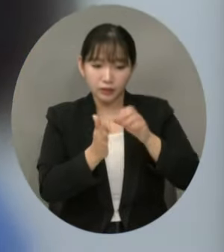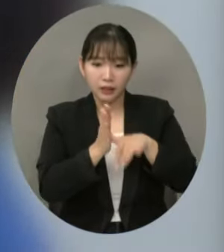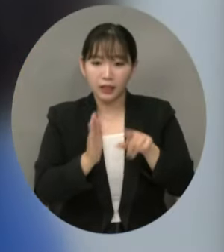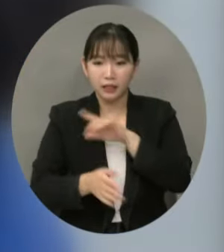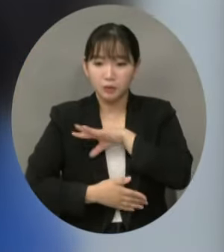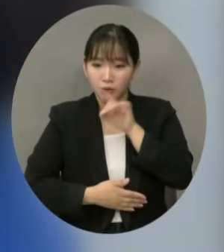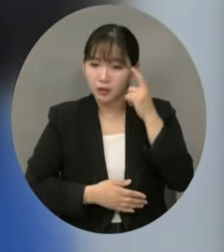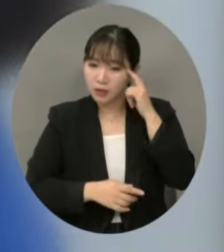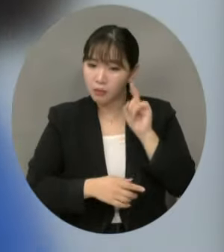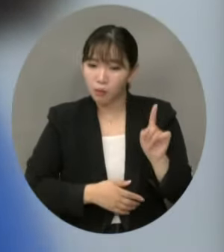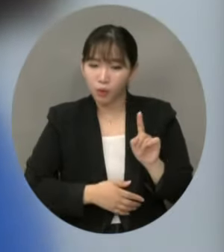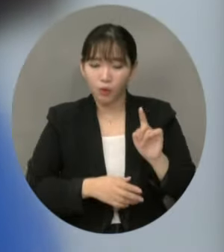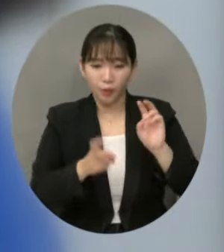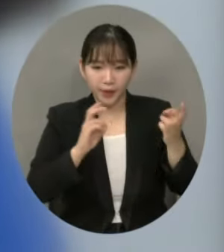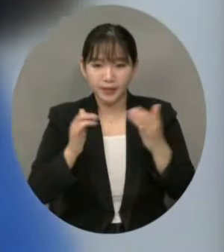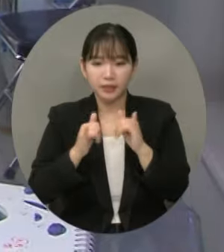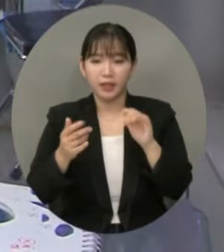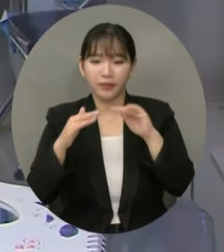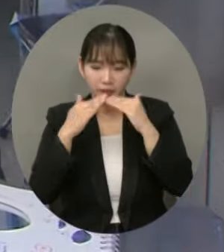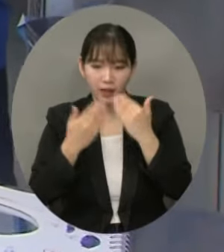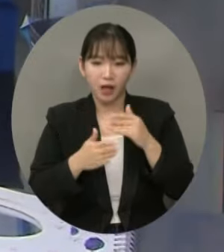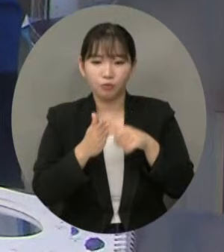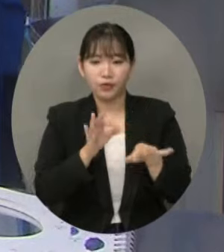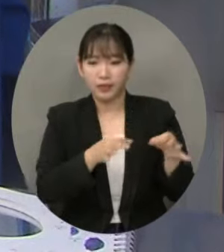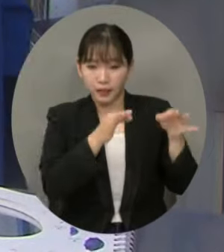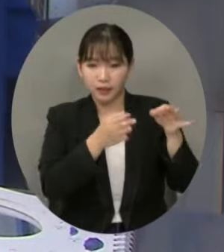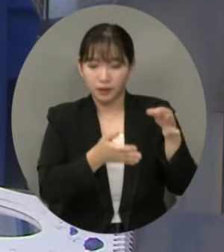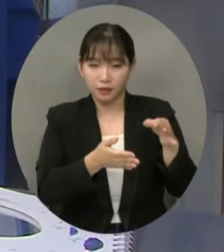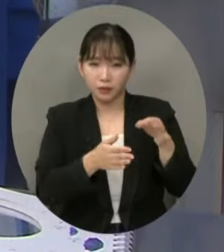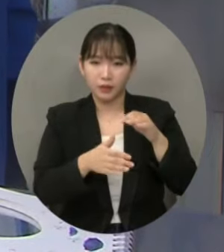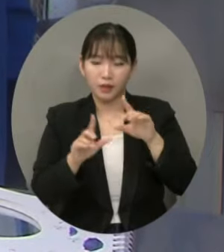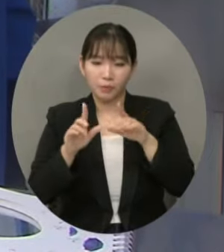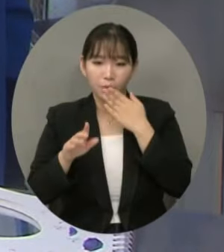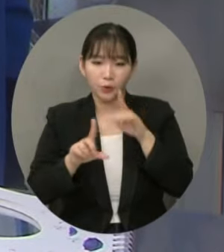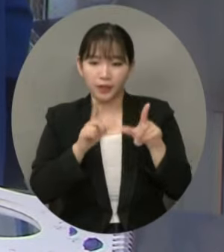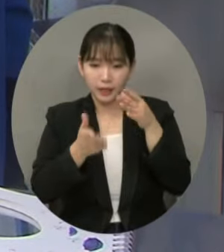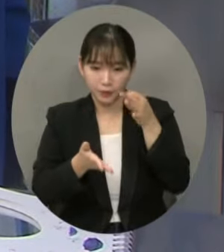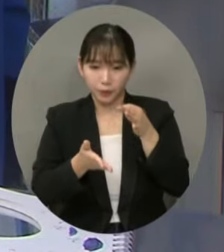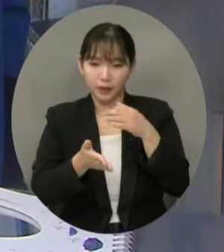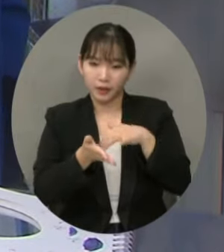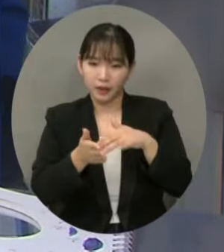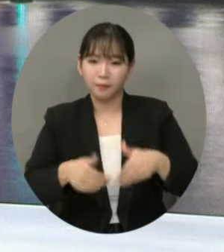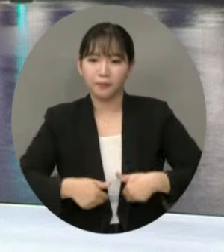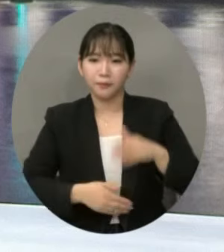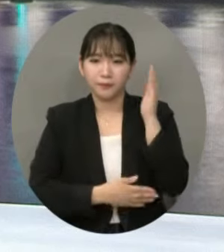고려사항은 노사 모두 물가 상승률과 생계비를 꼽았습니다.